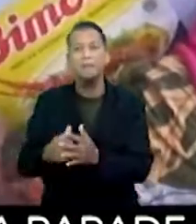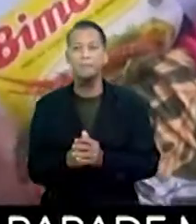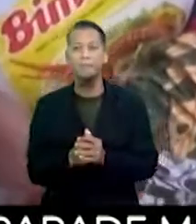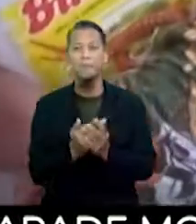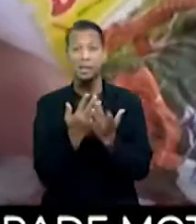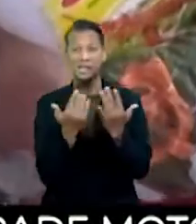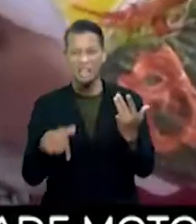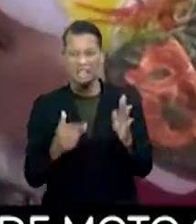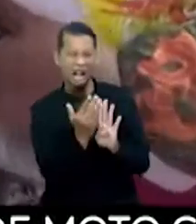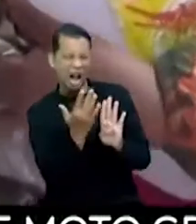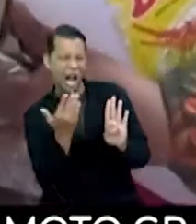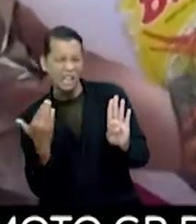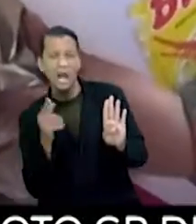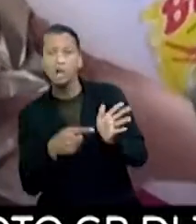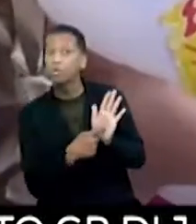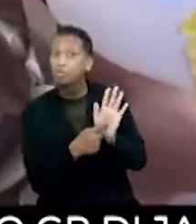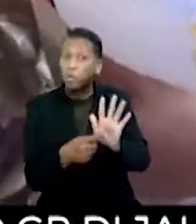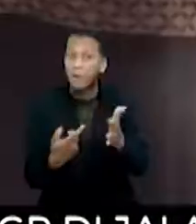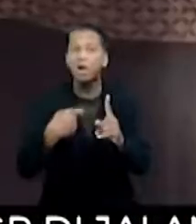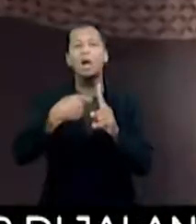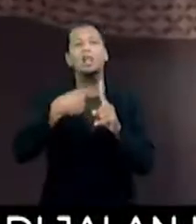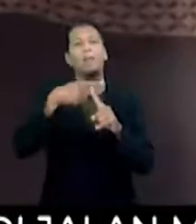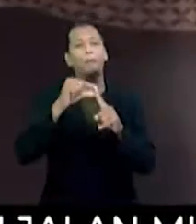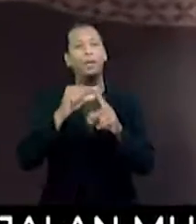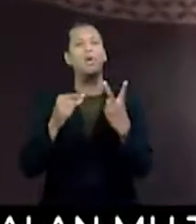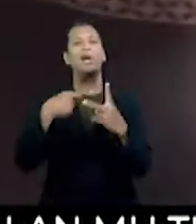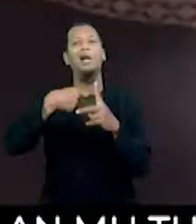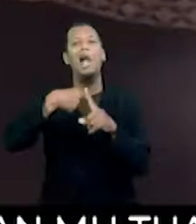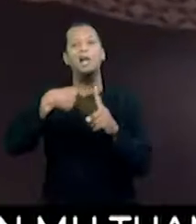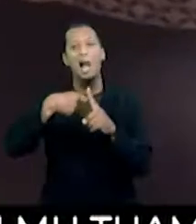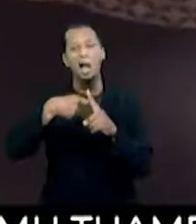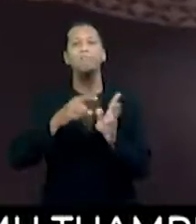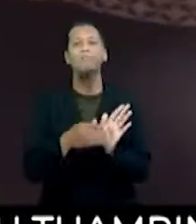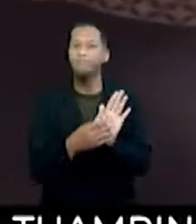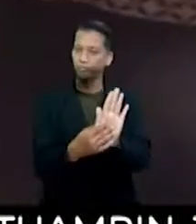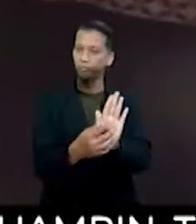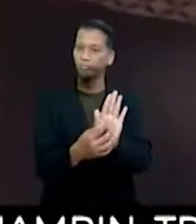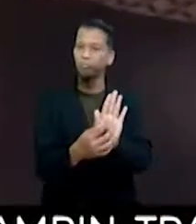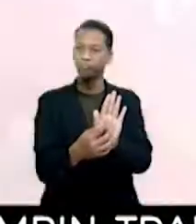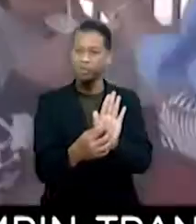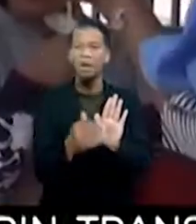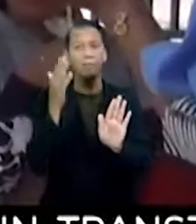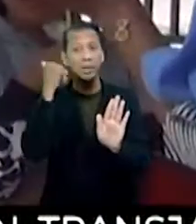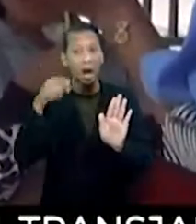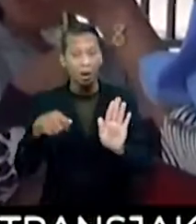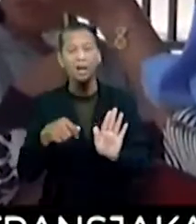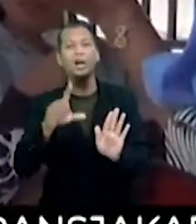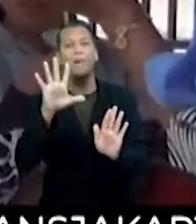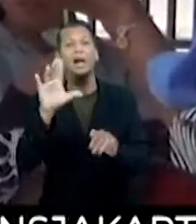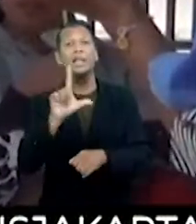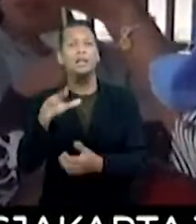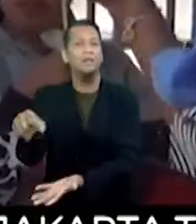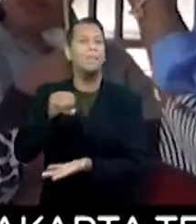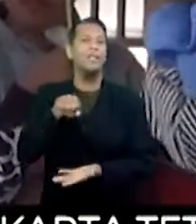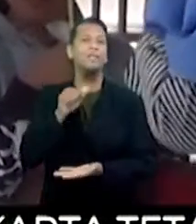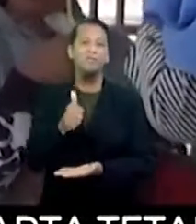kartu keluarga dan KTP serta menunjukkan kupon untuk mendapatkan minyak goreng 5 liter. Untuk mendapatkan minyak